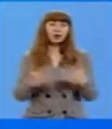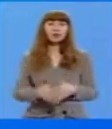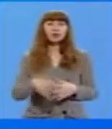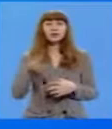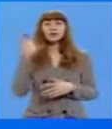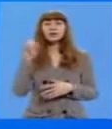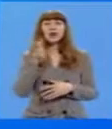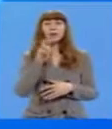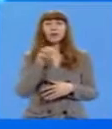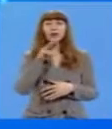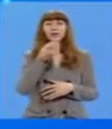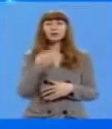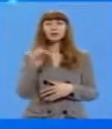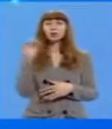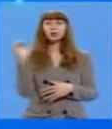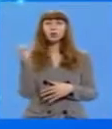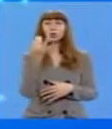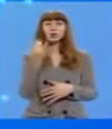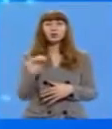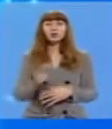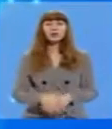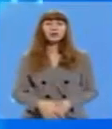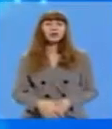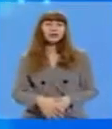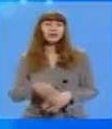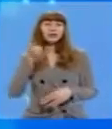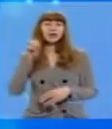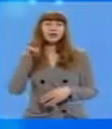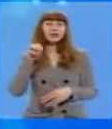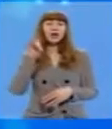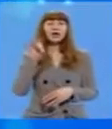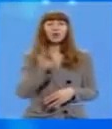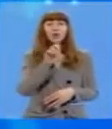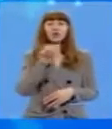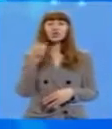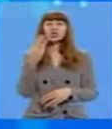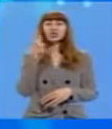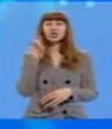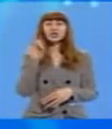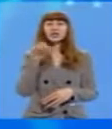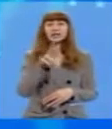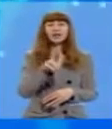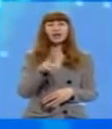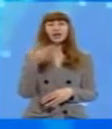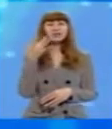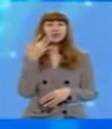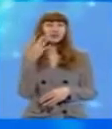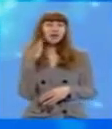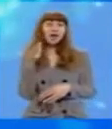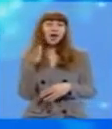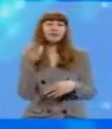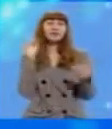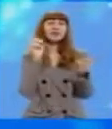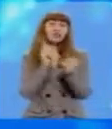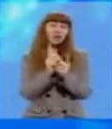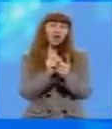биыл онлайн түрінде өткізілді. Шара Қазақстан халқы ассамблеясының 25 жылдығына арналды. Татар және башқұрт халықтары үшін басты